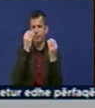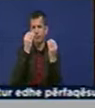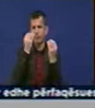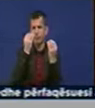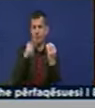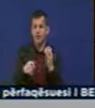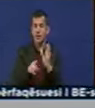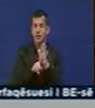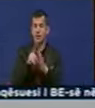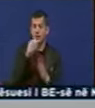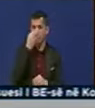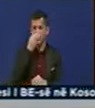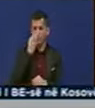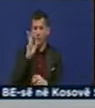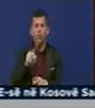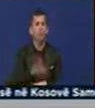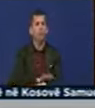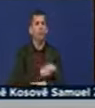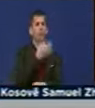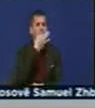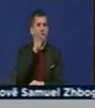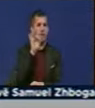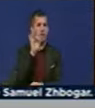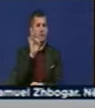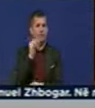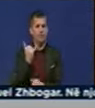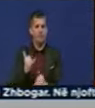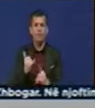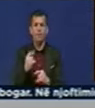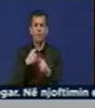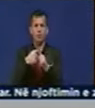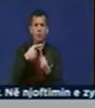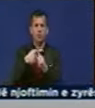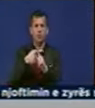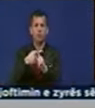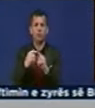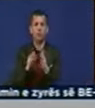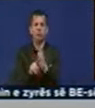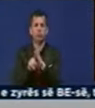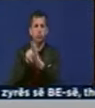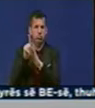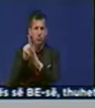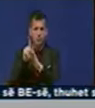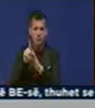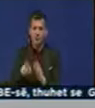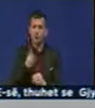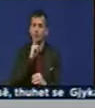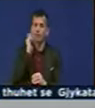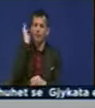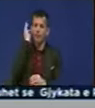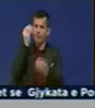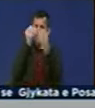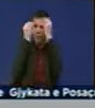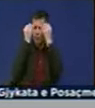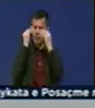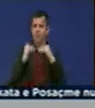dhënat e fundit janë mjaft inkurajuese dhe tregojnë një trend gjithnjërit në rritje të femrave me arsim të lartë dhe